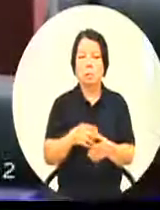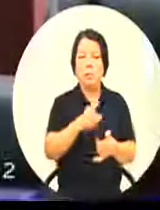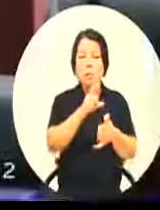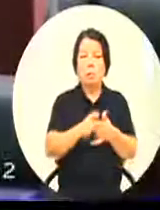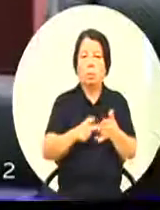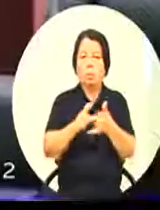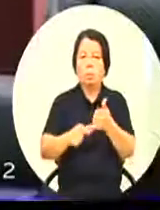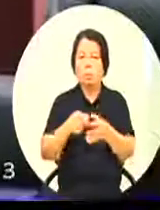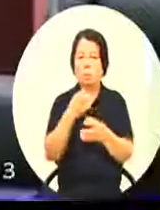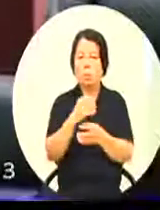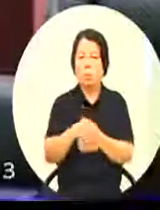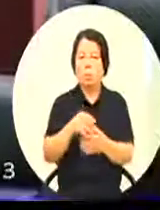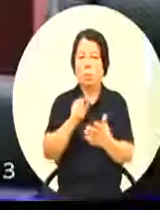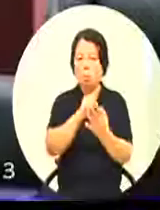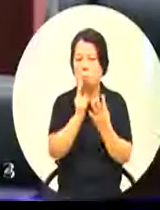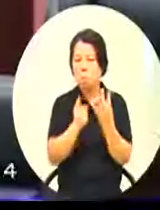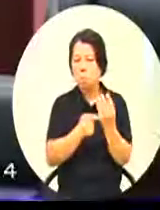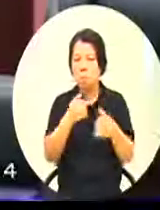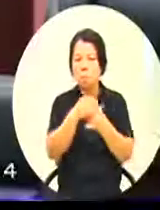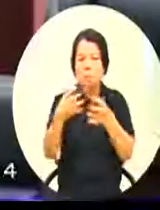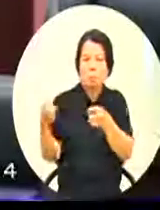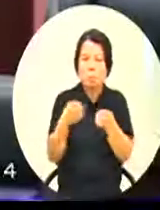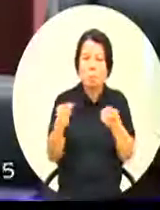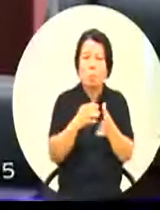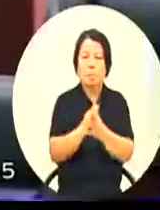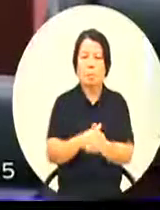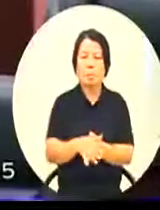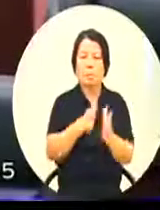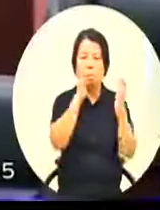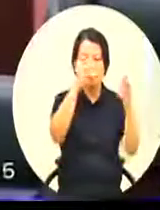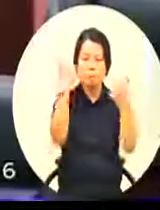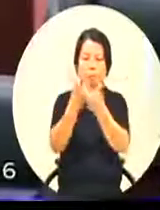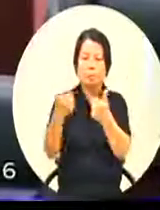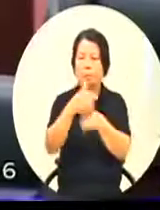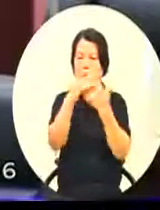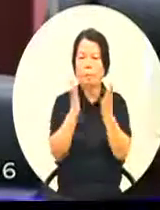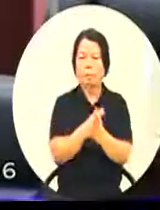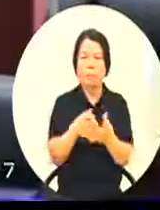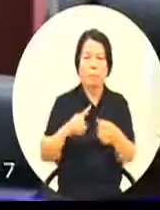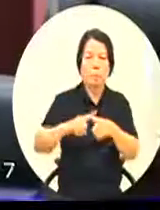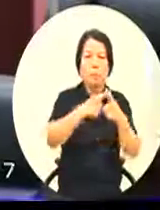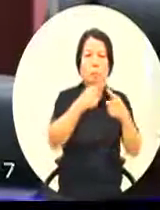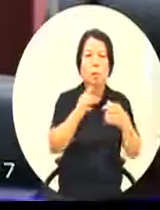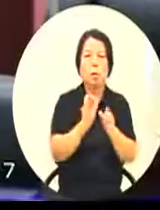来讨论，讨论到正反两方一定都能接受的方式，就不会惹出一大堆的争议。